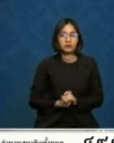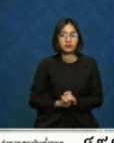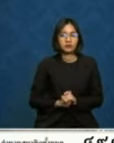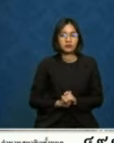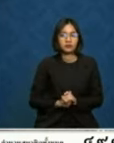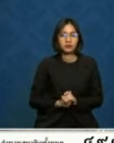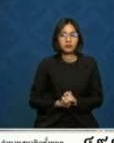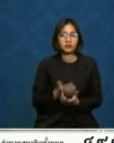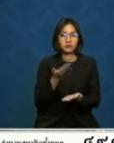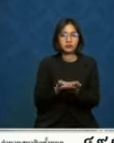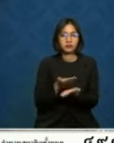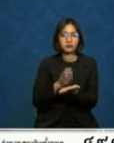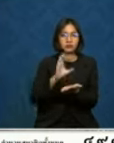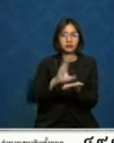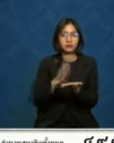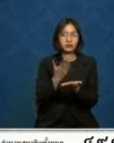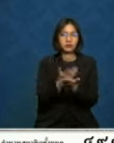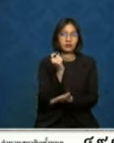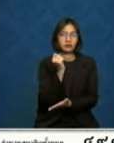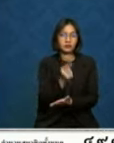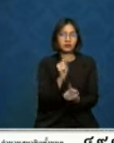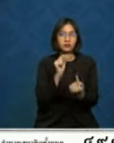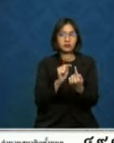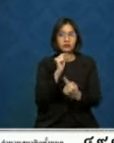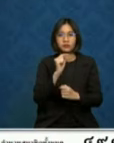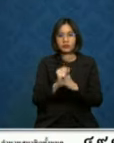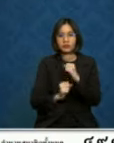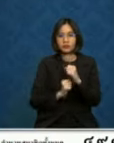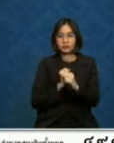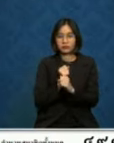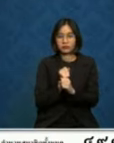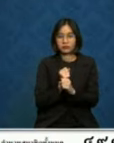ครับงบประมาณการรายจ่ายประจำปี